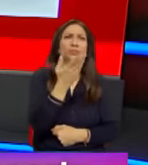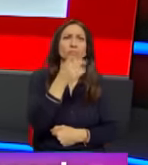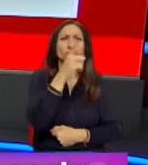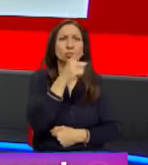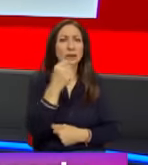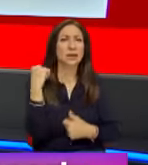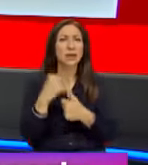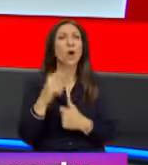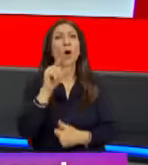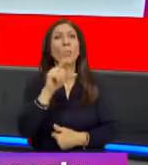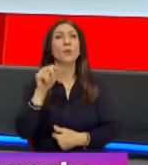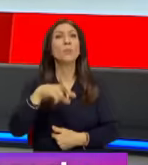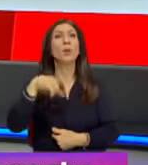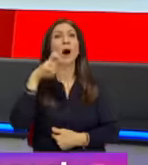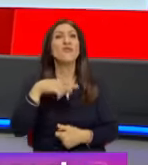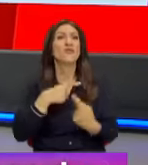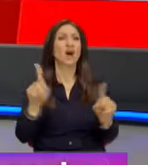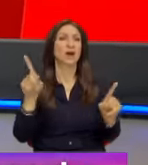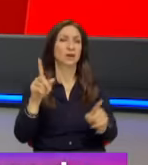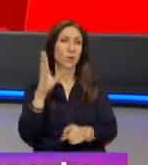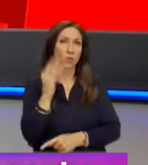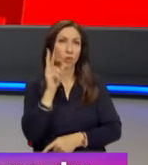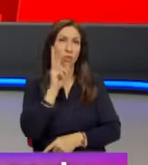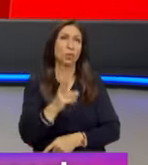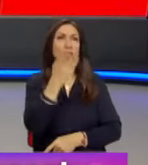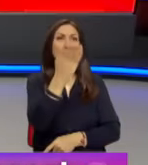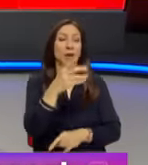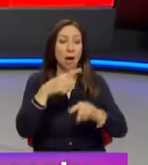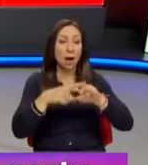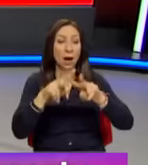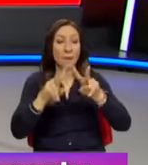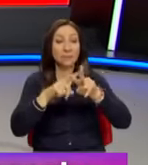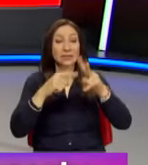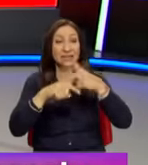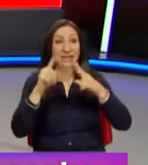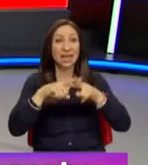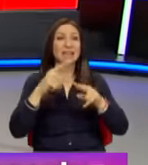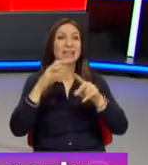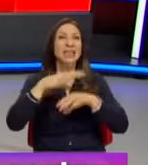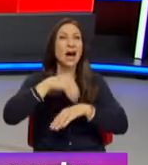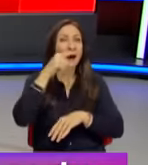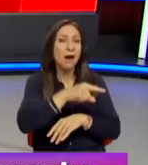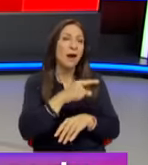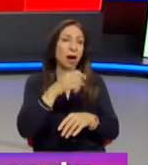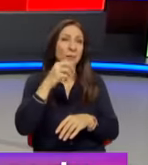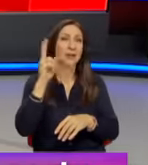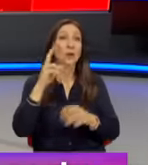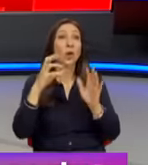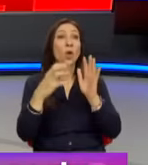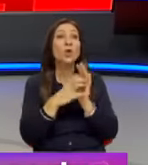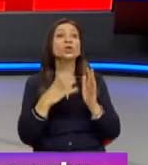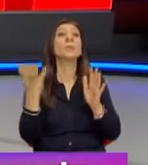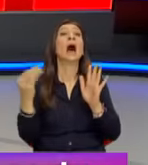Burada yine 11 puan kadar fark olduğunu söyleyelim. Hamza da AK Parti'nin adayı. Hamza da logosunu